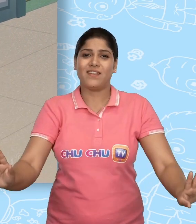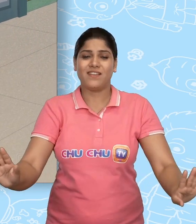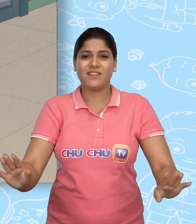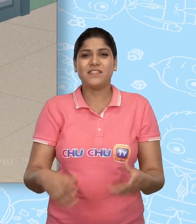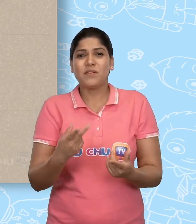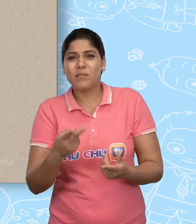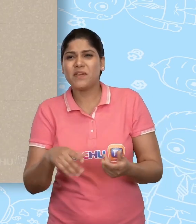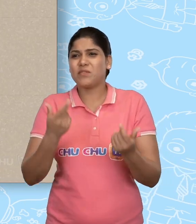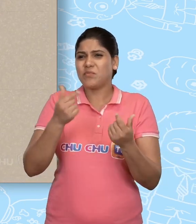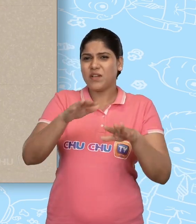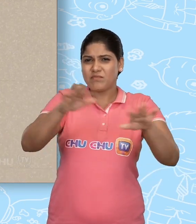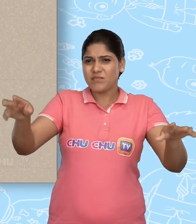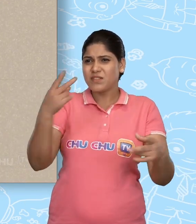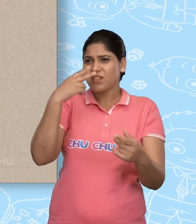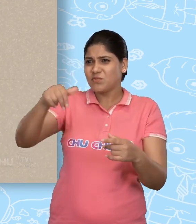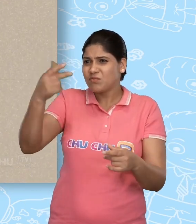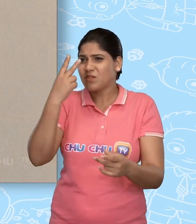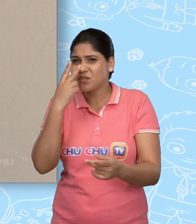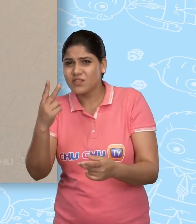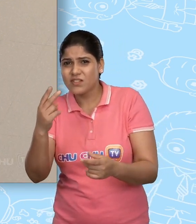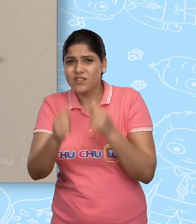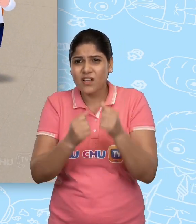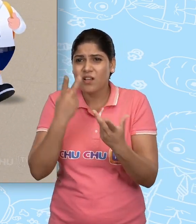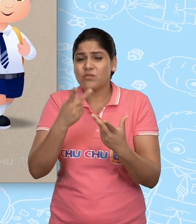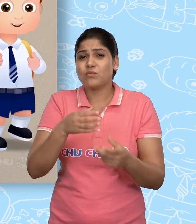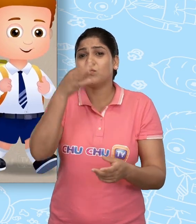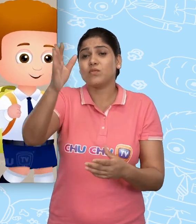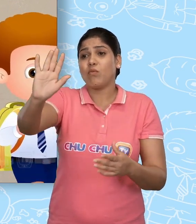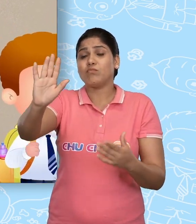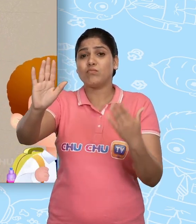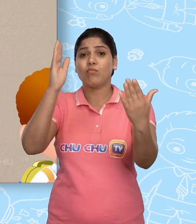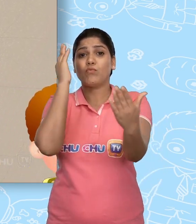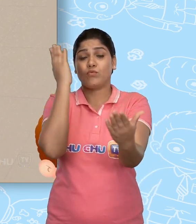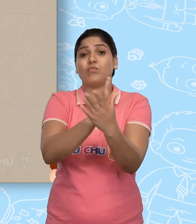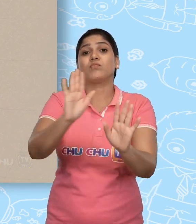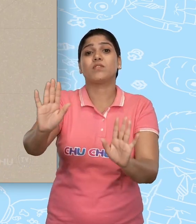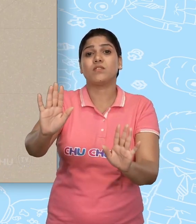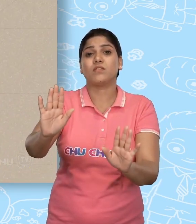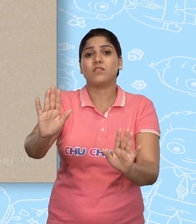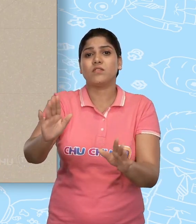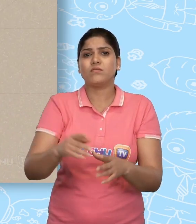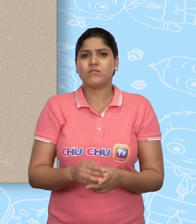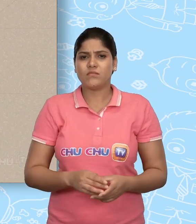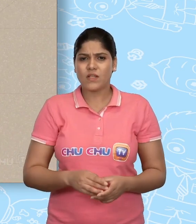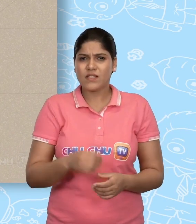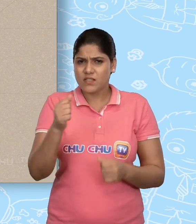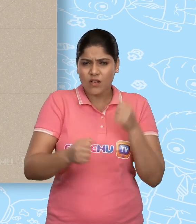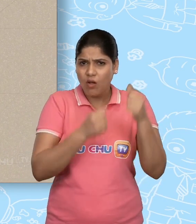दिया। जब भी उसे कोई ऐसा करता हुआ दिखता तो वो उन्हें रोक देता।